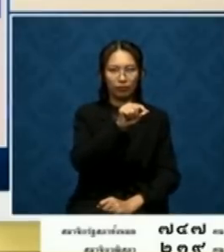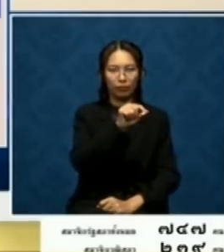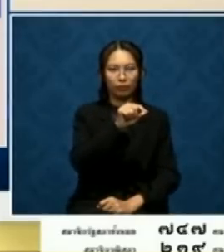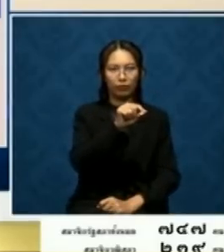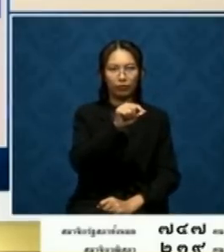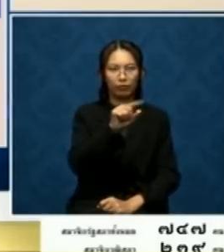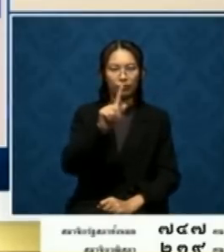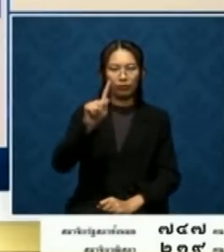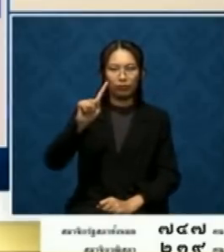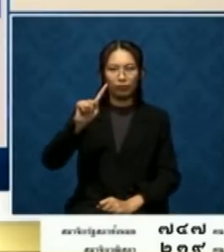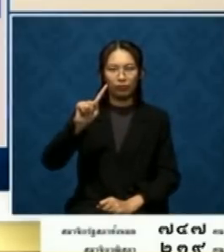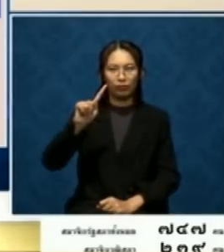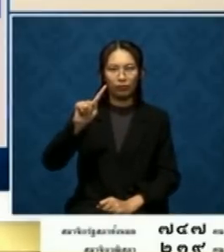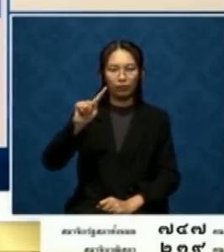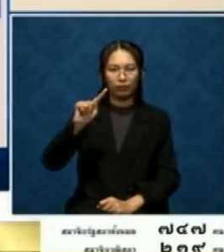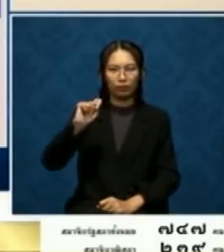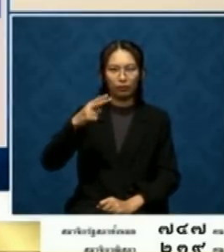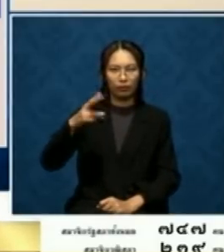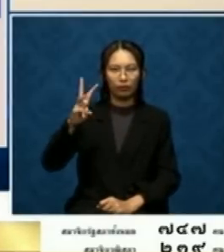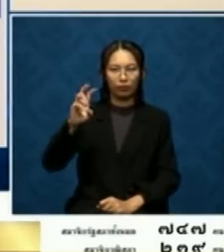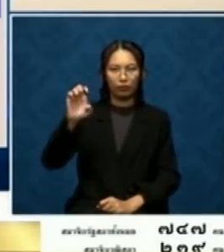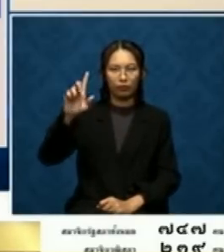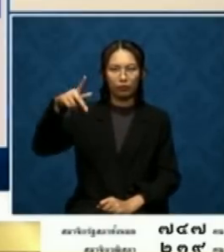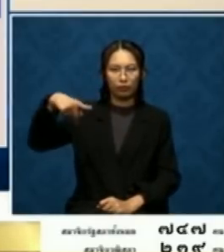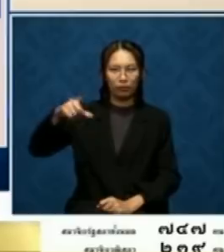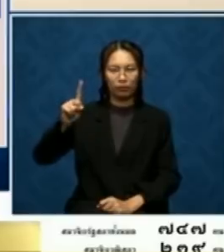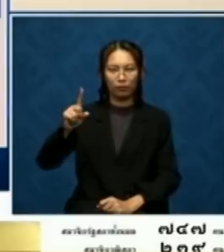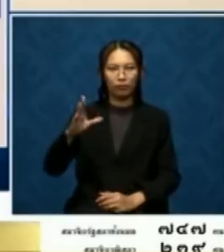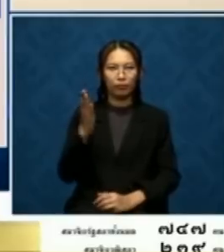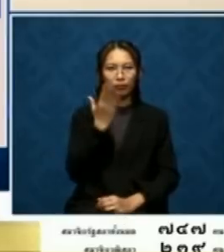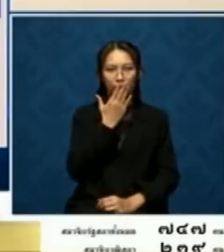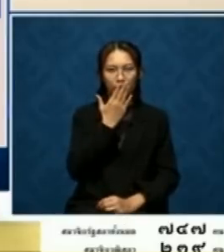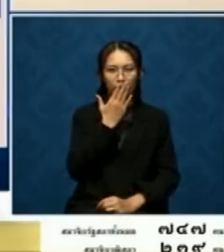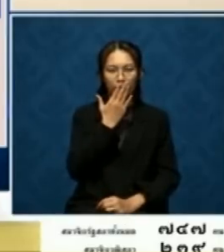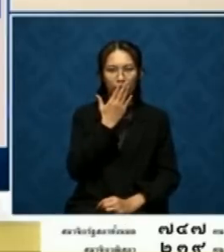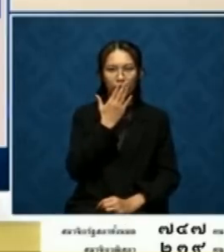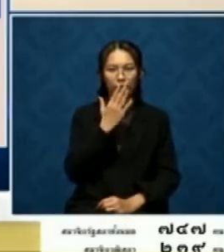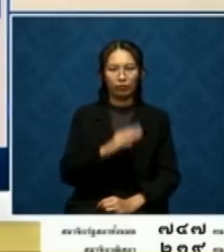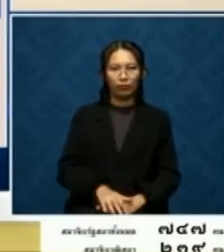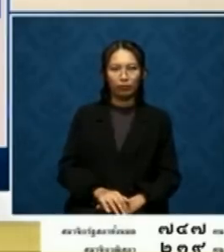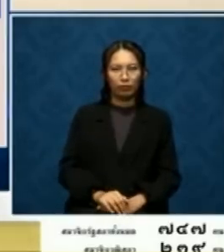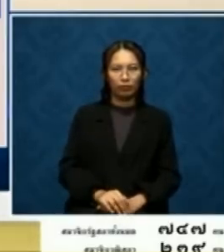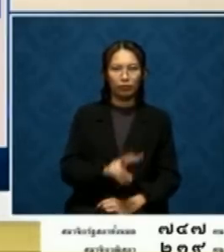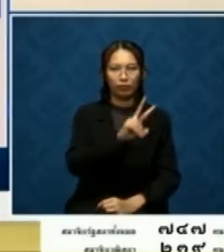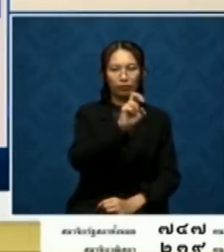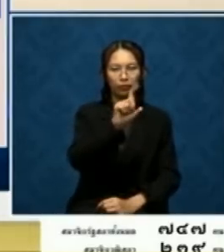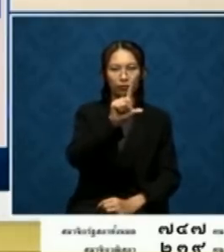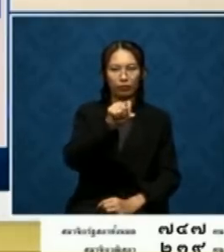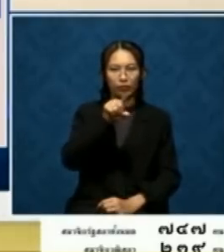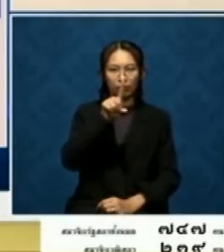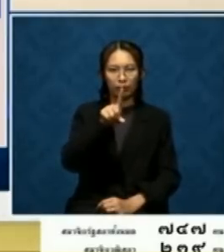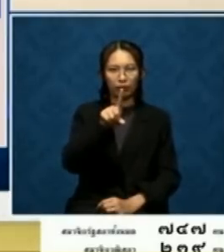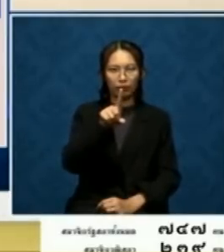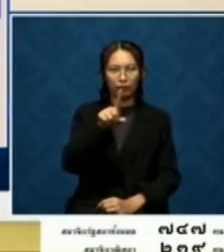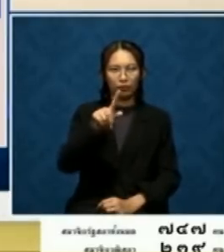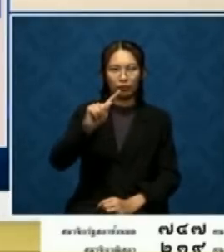แรกประชุมครม.ไม่ได้เสนอรัฐธรรมนูญนี่โอ้โหผมว่าเป็นการฟื้นฟูพรรคเพื่อไทยที่ลำบาก นะงั้นแปลว่าต้องเสนอ ต้องเสนอยังไงก็ต้องเสนอถึง